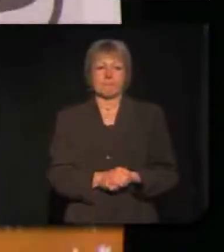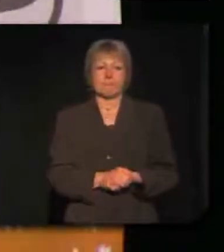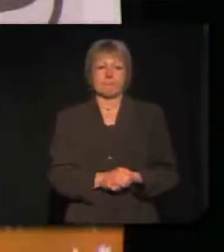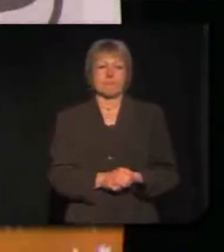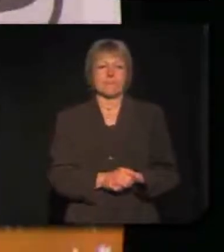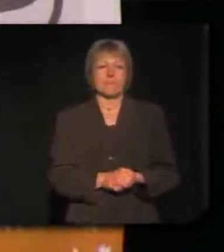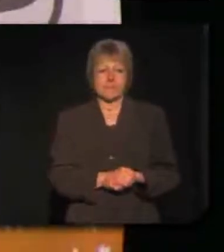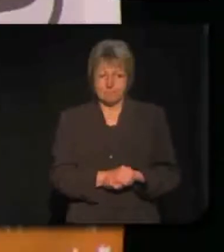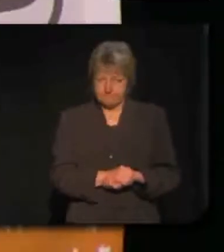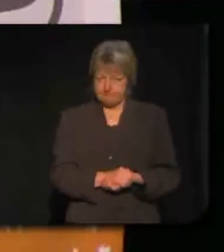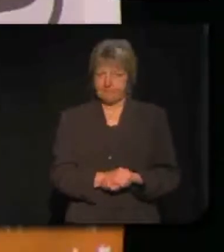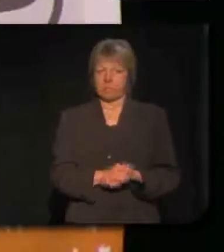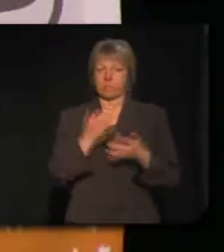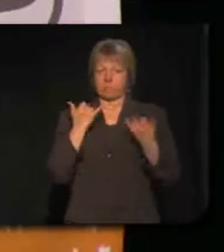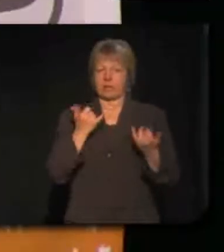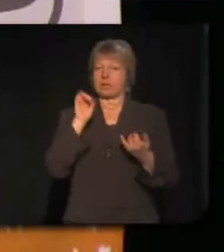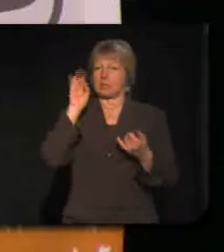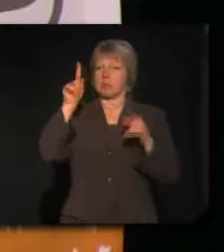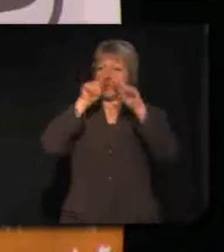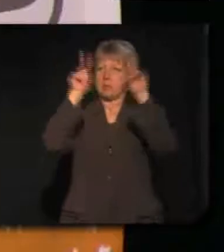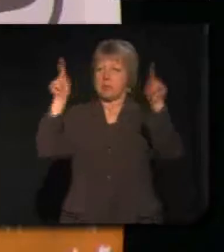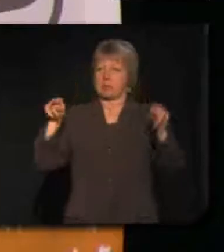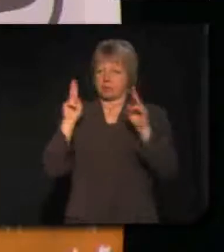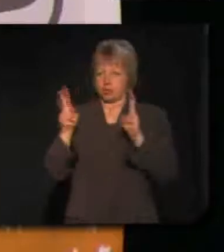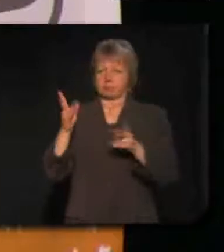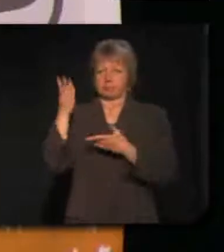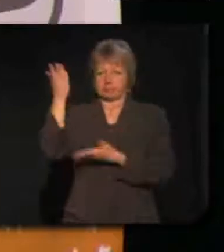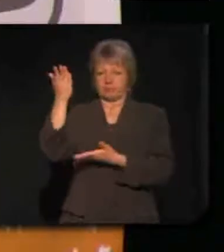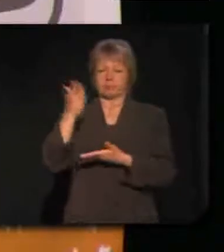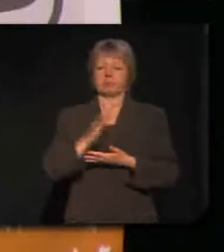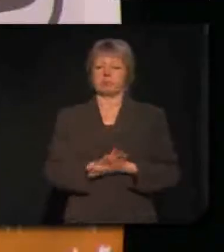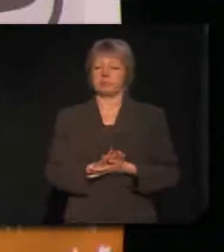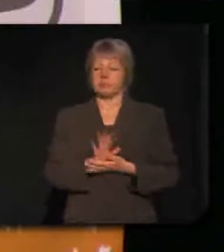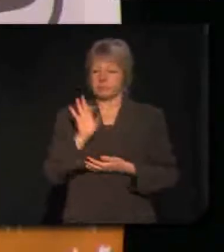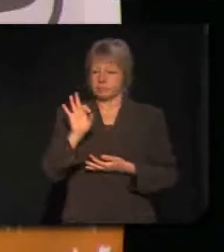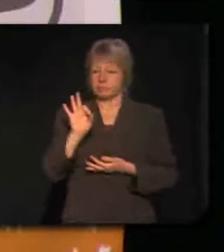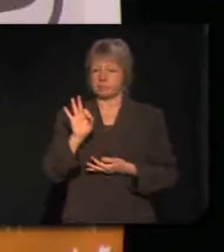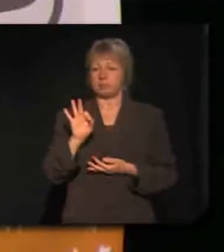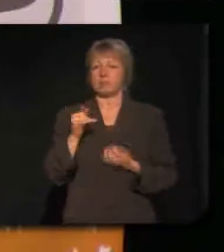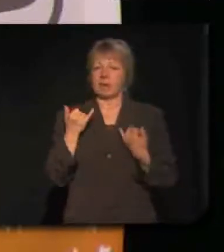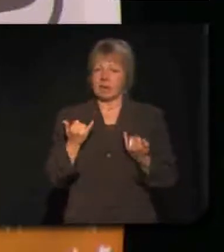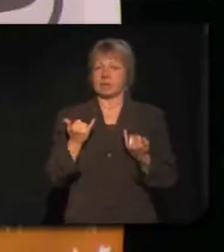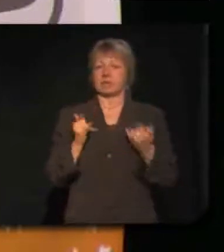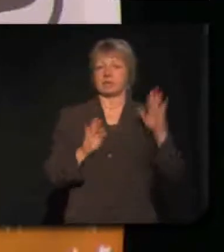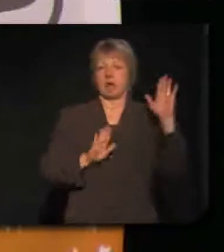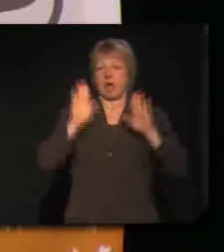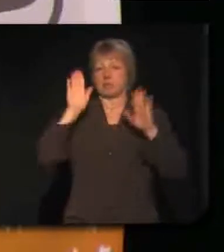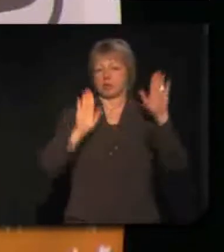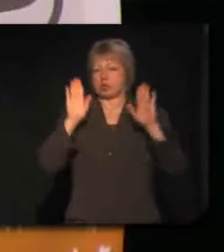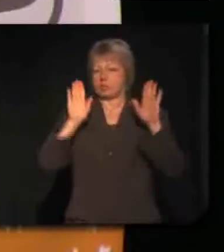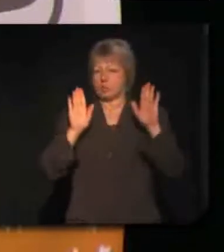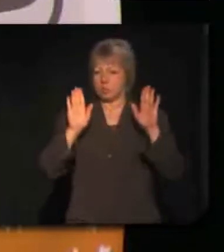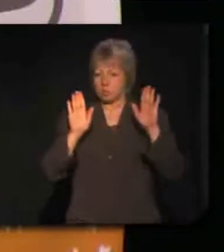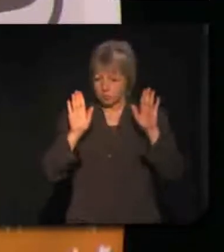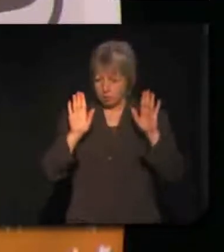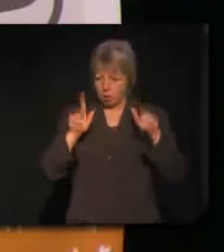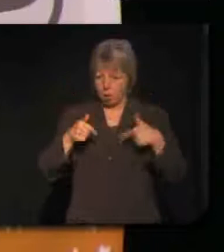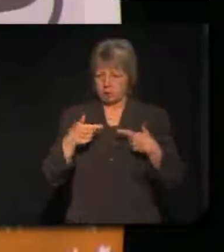jetzt stimmt auch das Beamer Bild hoffe ich dann kann ich die Abstimmung eröffnen